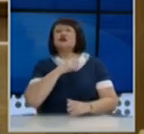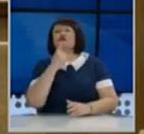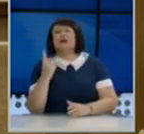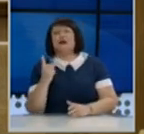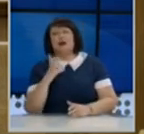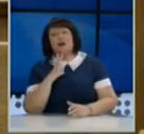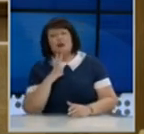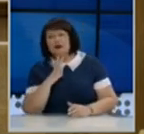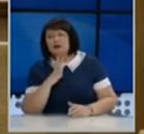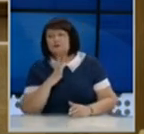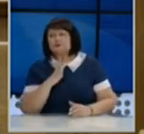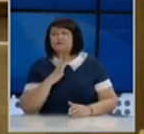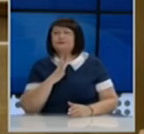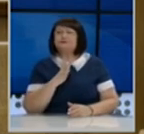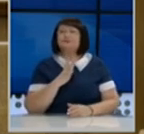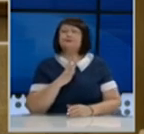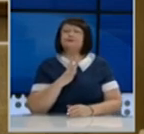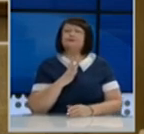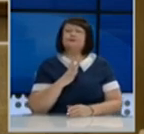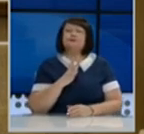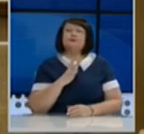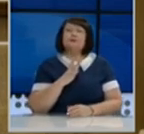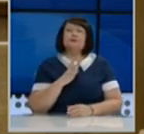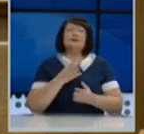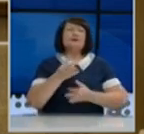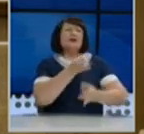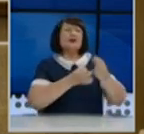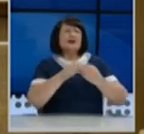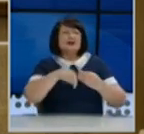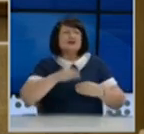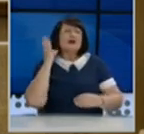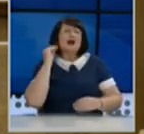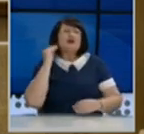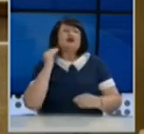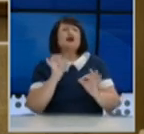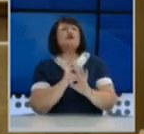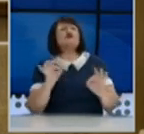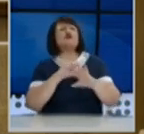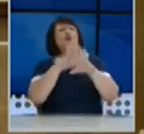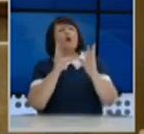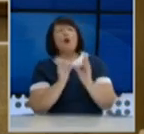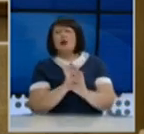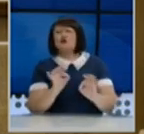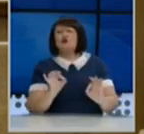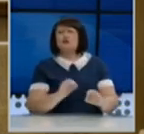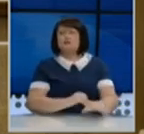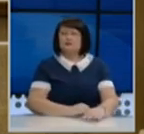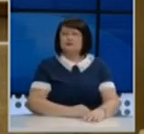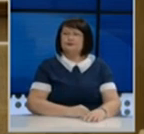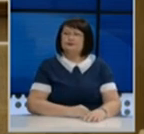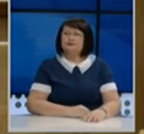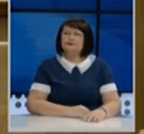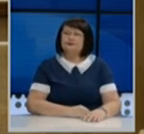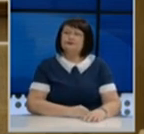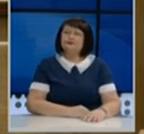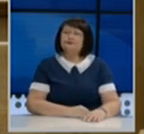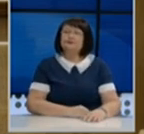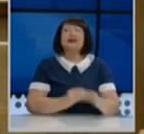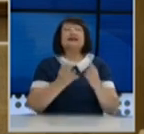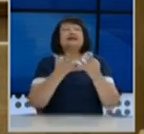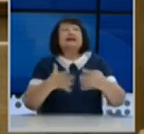2021 και ακούν πως όλα καλώς καμωμένα τελικά. Θα είμαστε οι